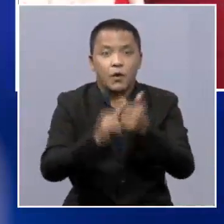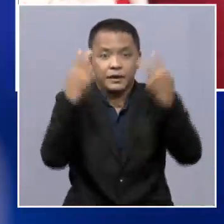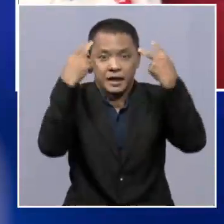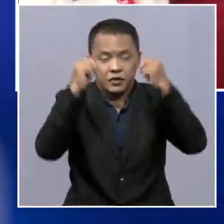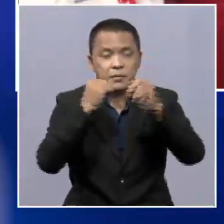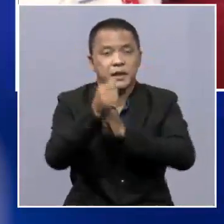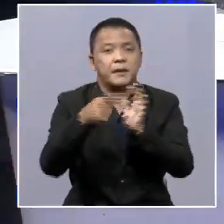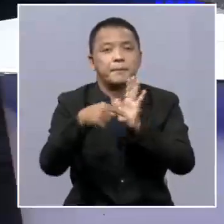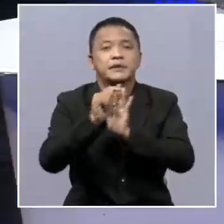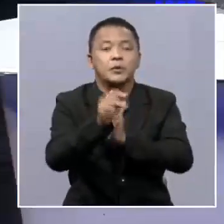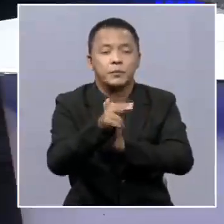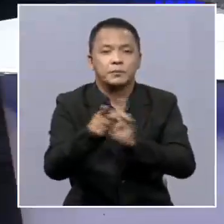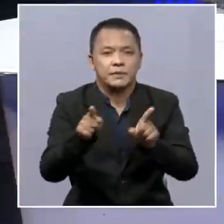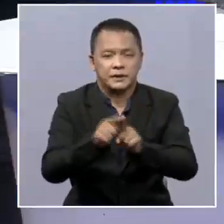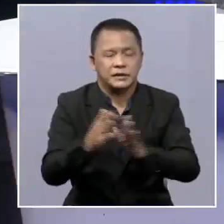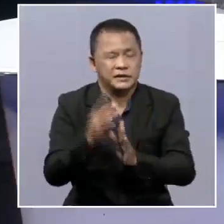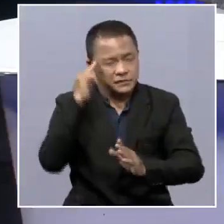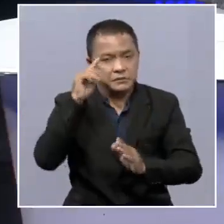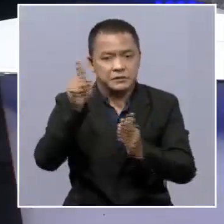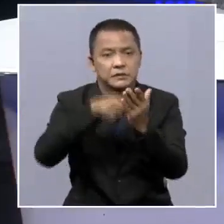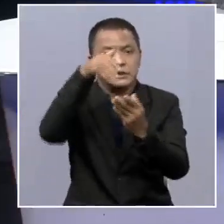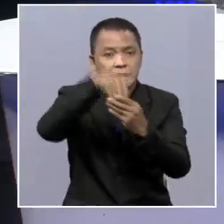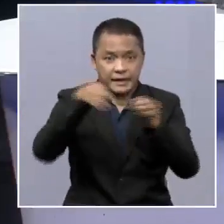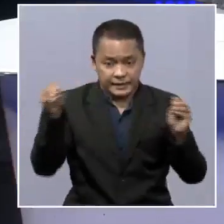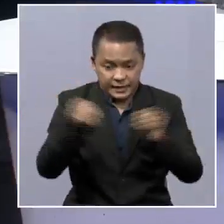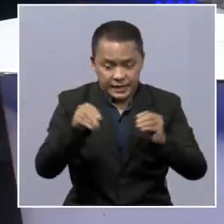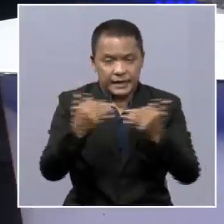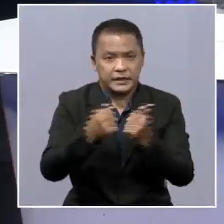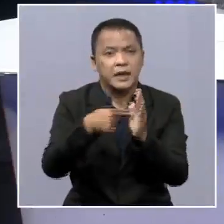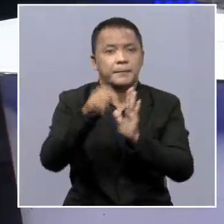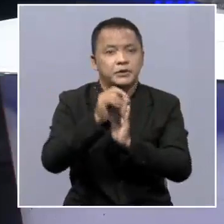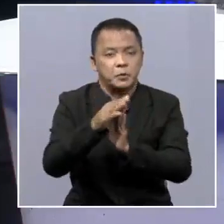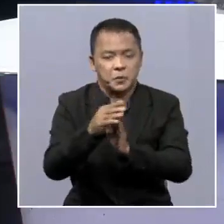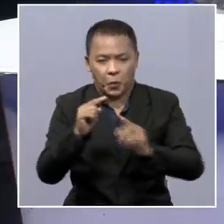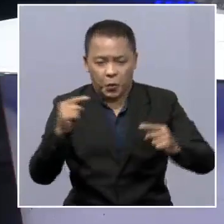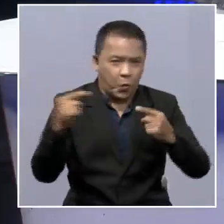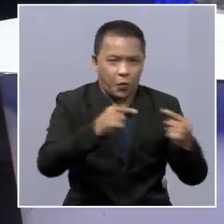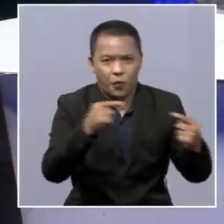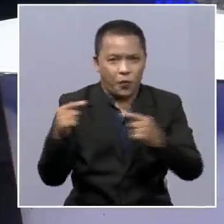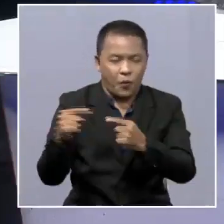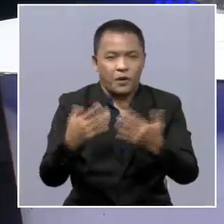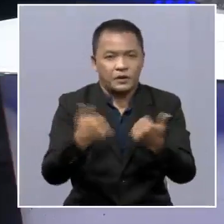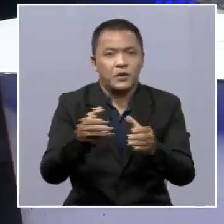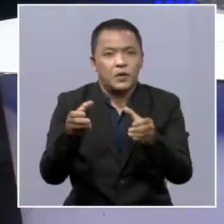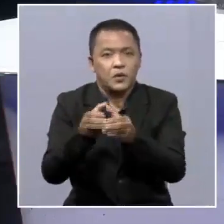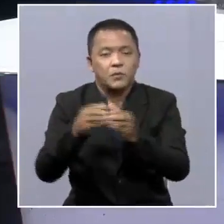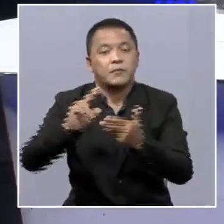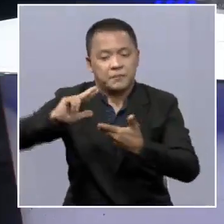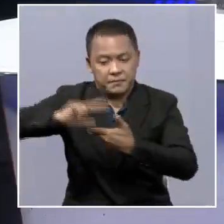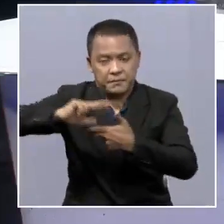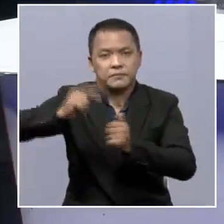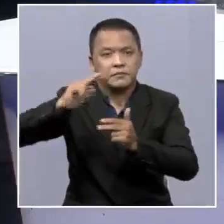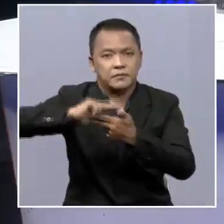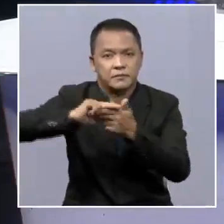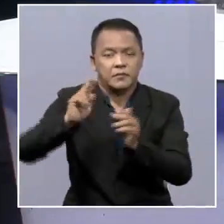จะไปที่ปทุมธานีด้วยเพราะฉะนั้นศึกการเลือกตั้งที่กำลังจะเกิดขึ้นเนี่ยพื้นที่ปทุมธานีดุเดือดแน่นอนนะครับส่วนฝากฝั่งของพลังประชารัฐเ